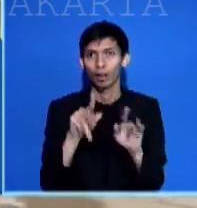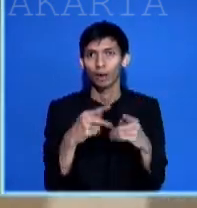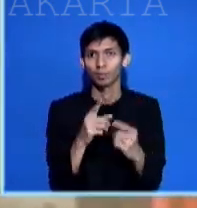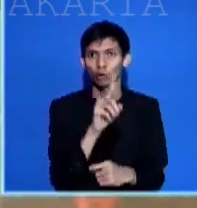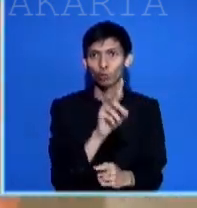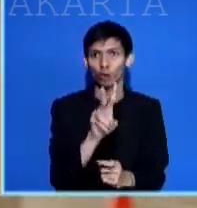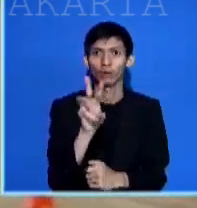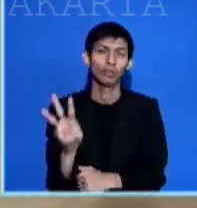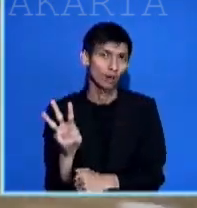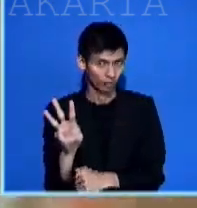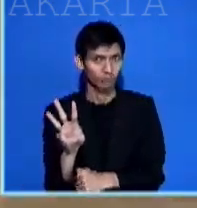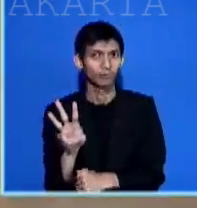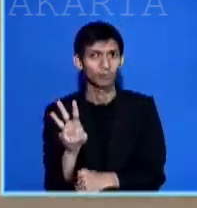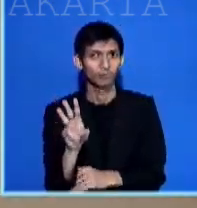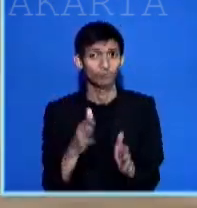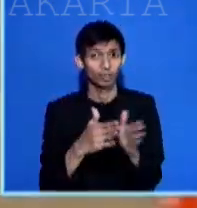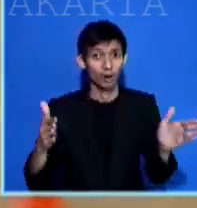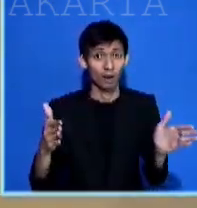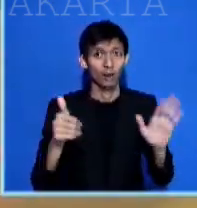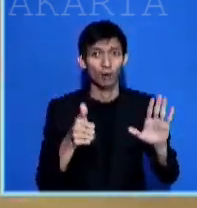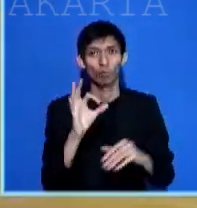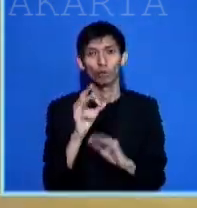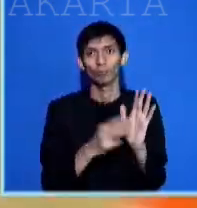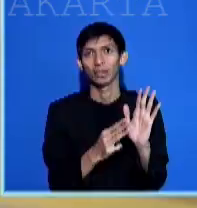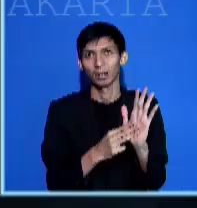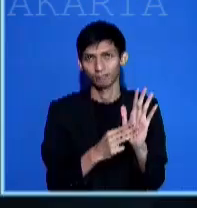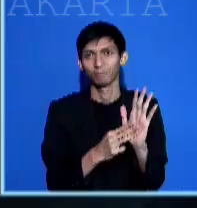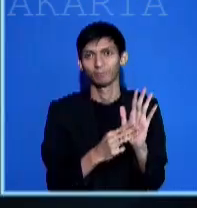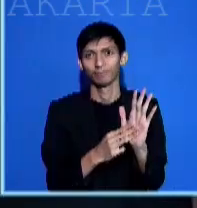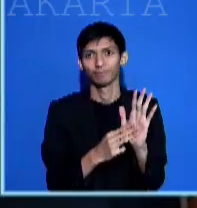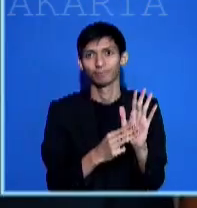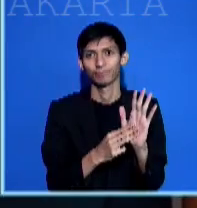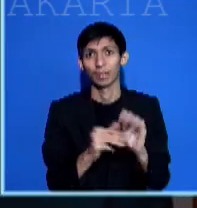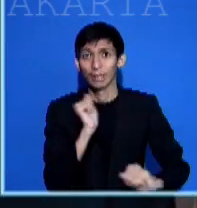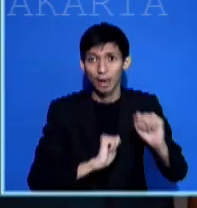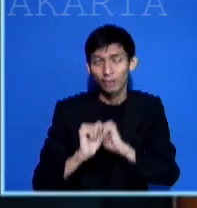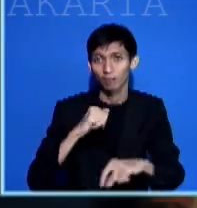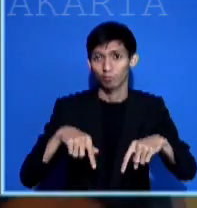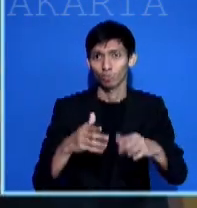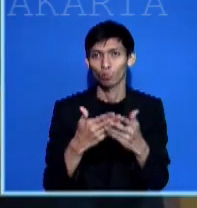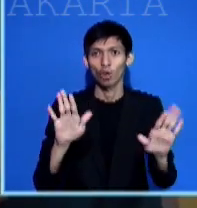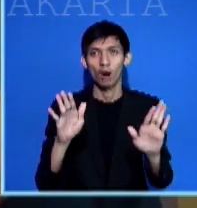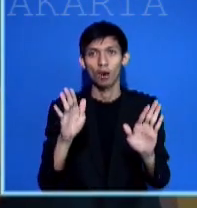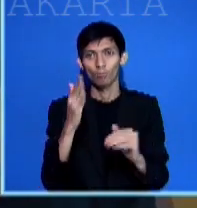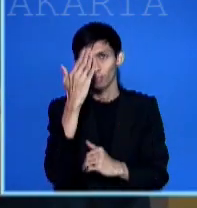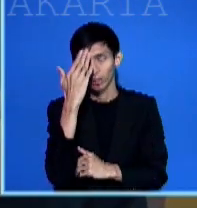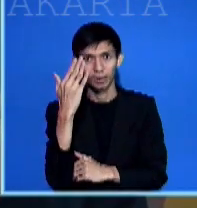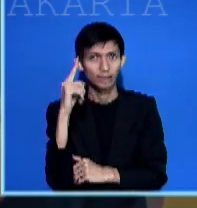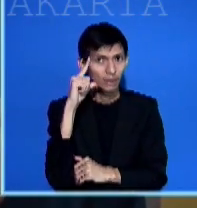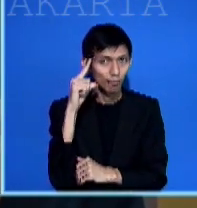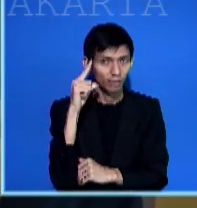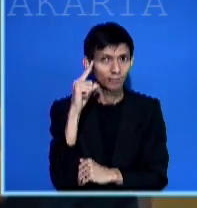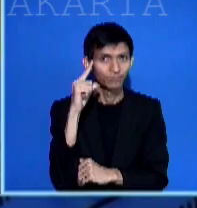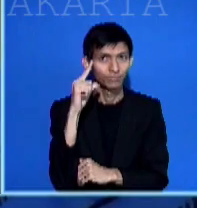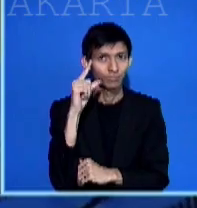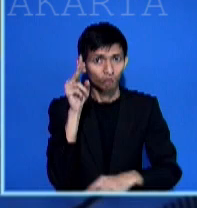3 dilombakan untuk jarak 60 m event yang dibuka wakil bupati Sleman Danang maharsa ini sebelumnya hanya untuk